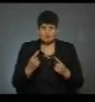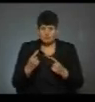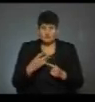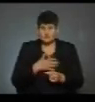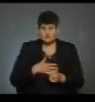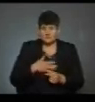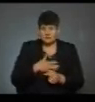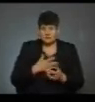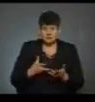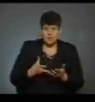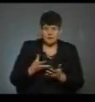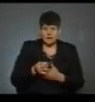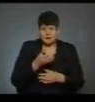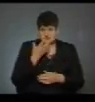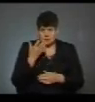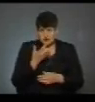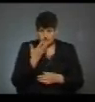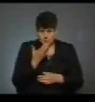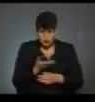приводу оплати за тепло, то, будь ласка,